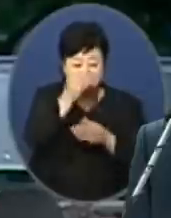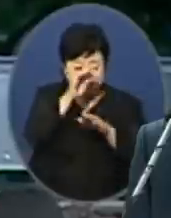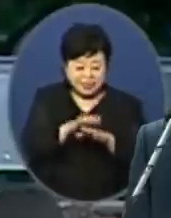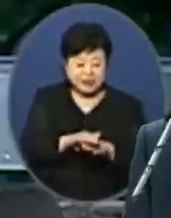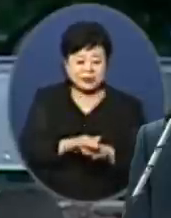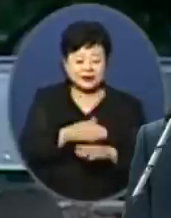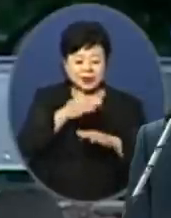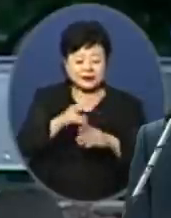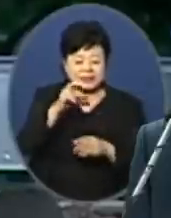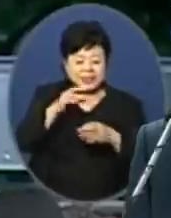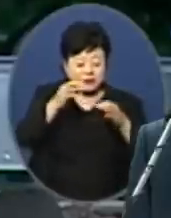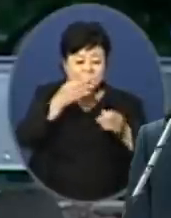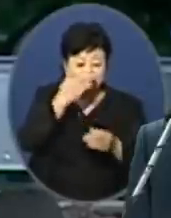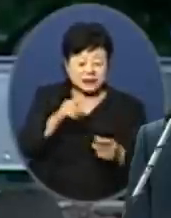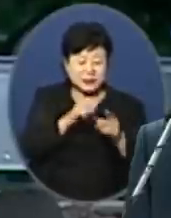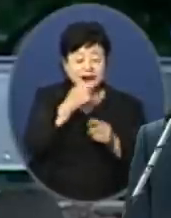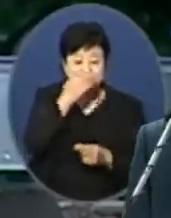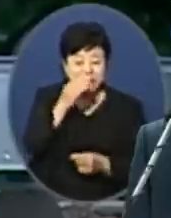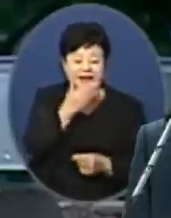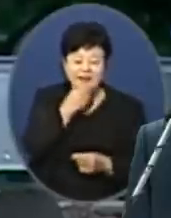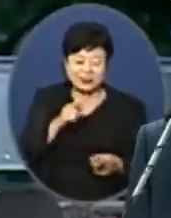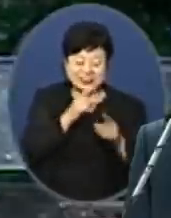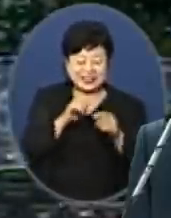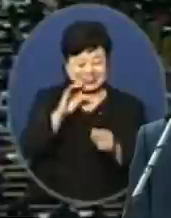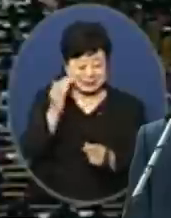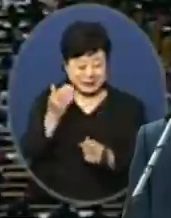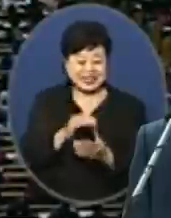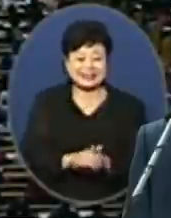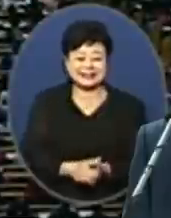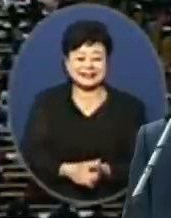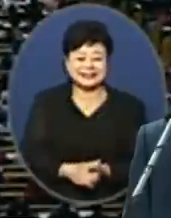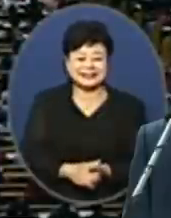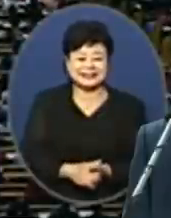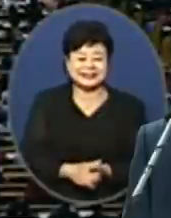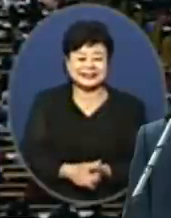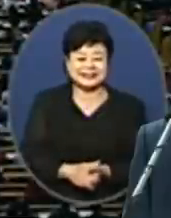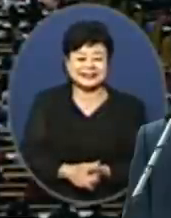예배드리고 감사하고 찬송하면서 행복하게 살게 되는 것입니다.